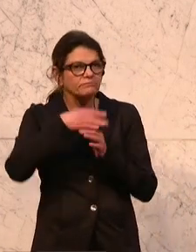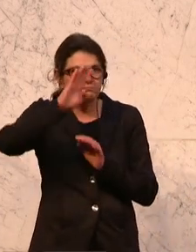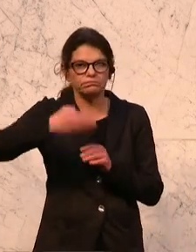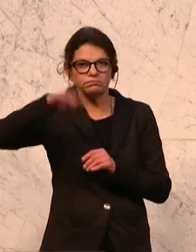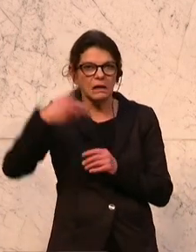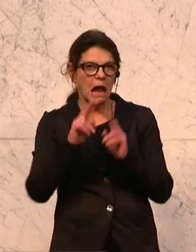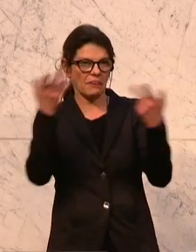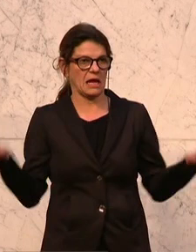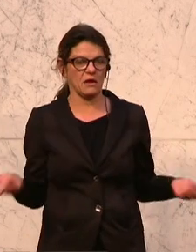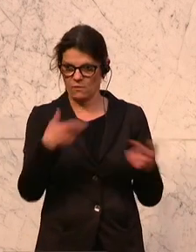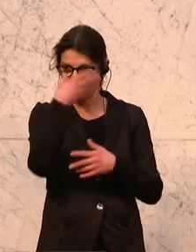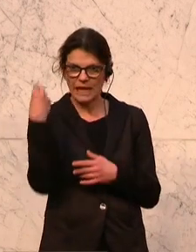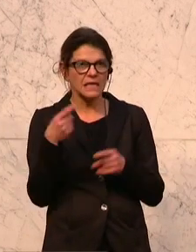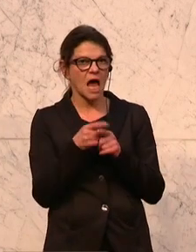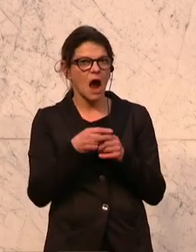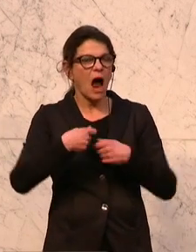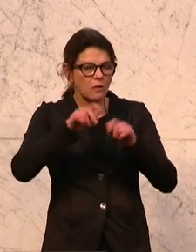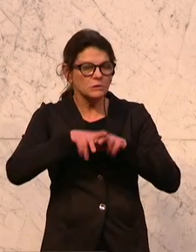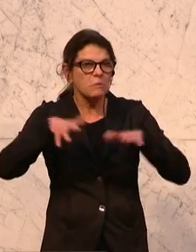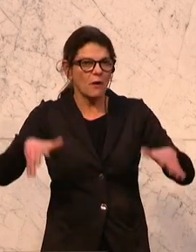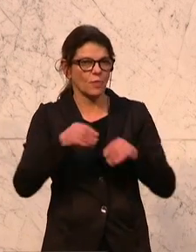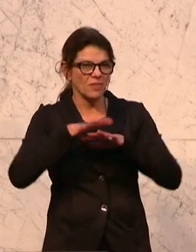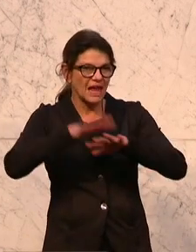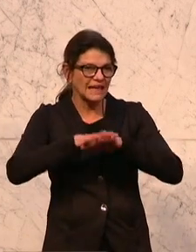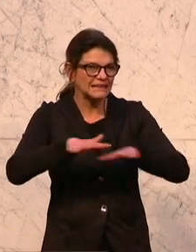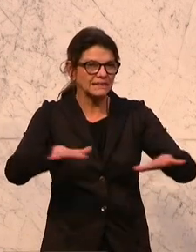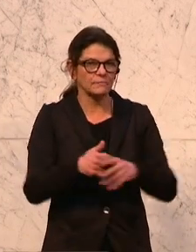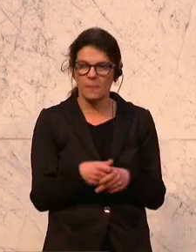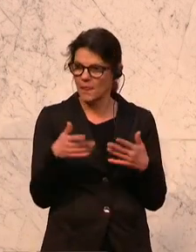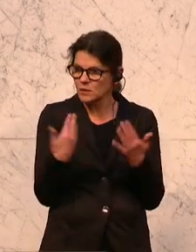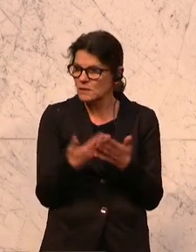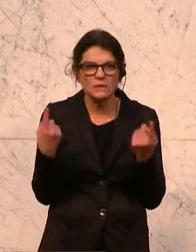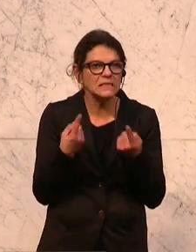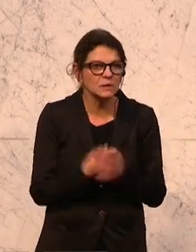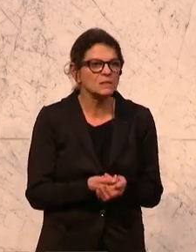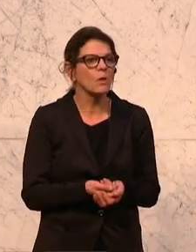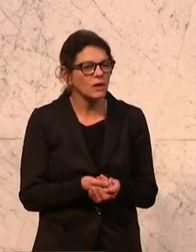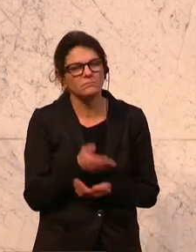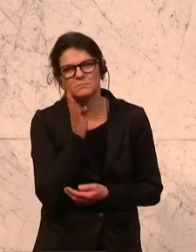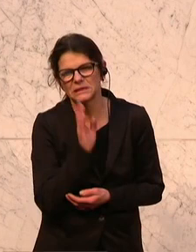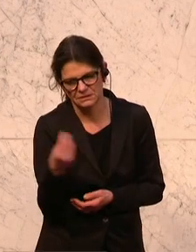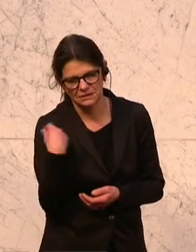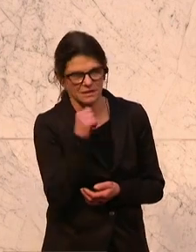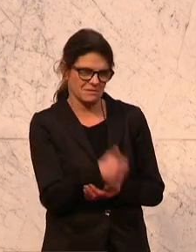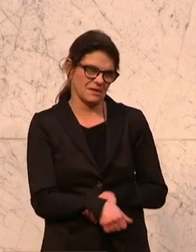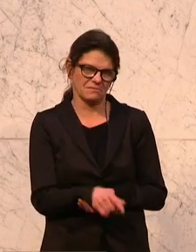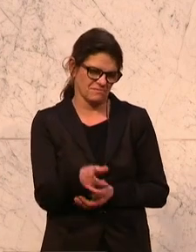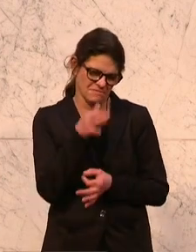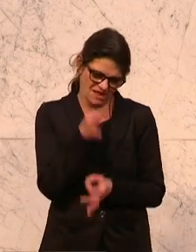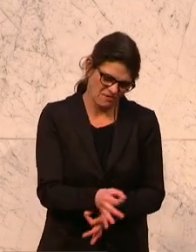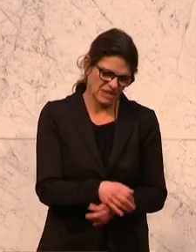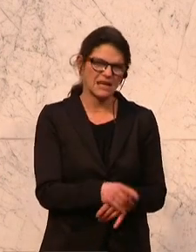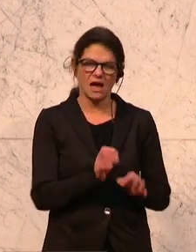dabei vollkommen den Ausbau der Netze. Und da kommt es zu solchen Situationen, und erklären Sie mir bitte jetzt nicht, dass das effizient